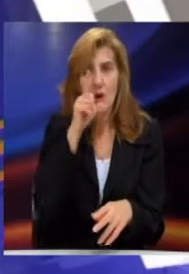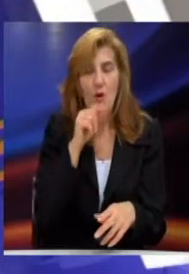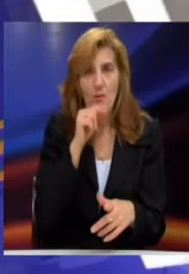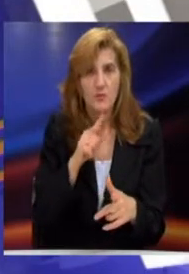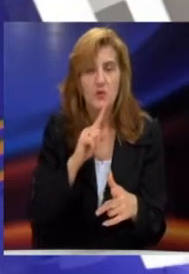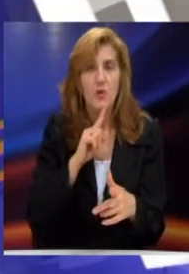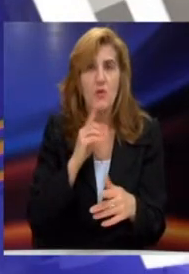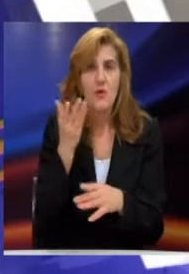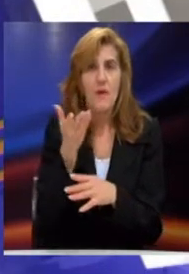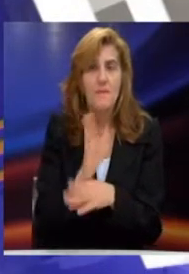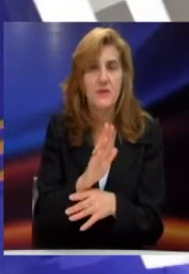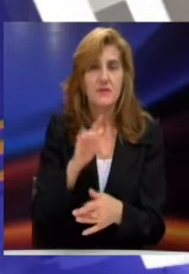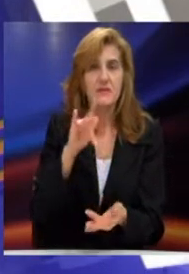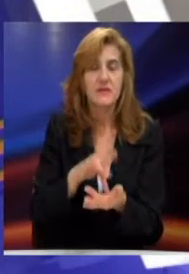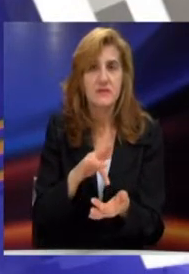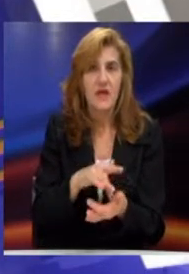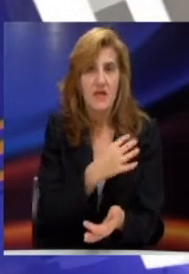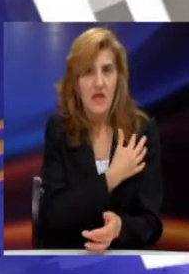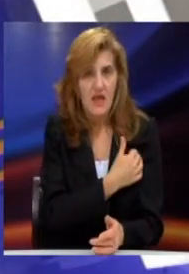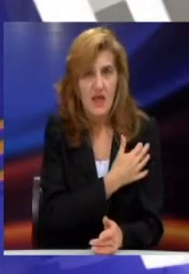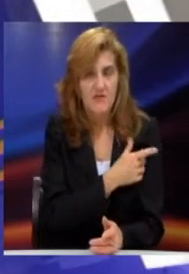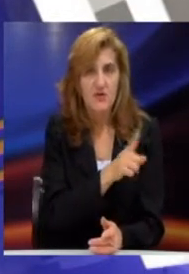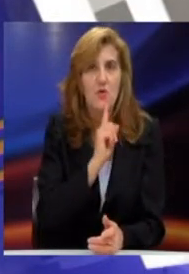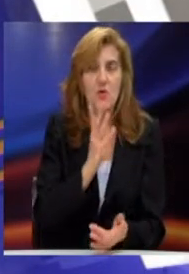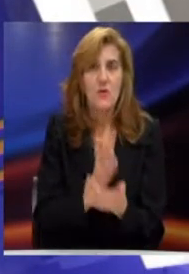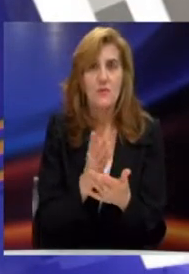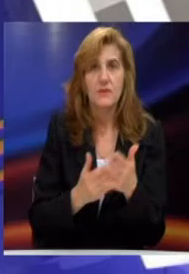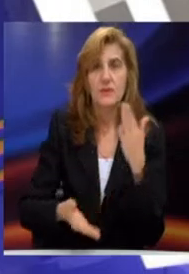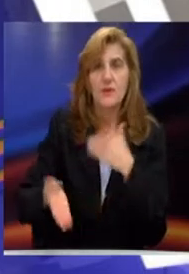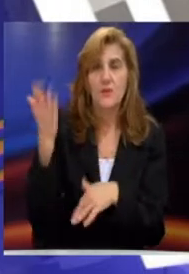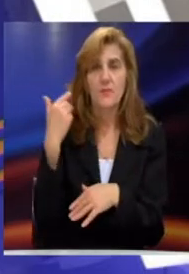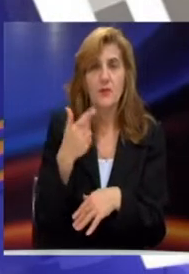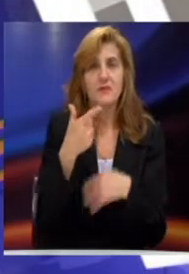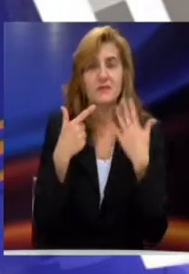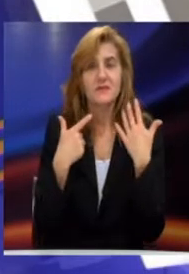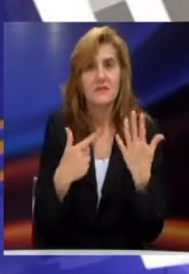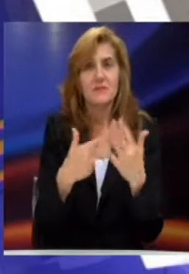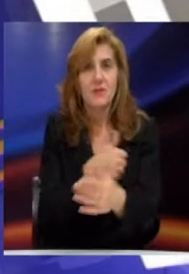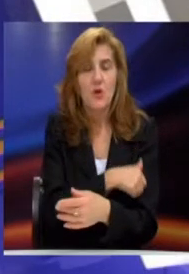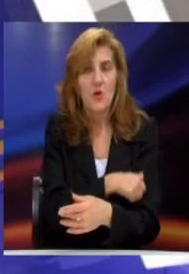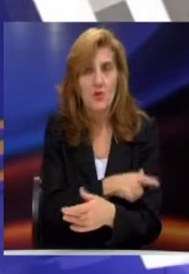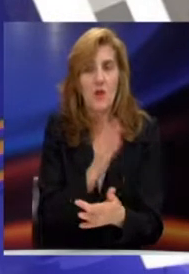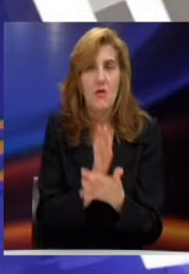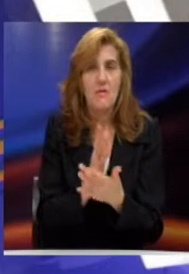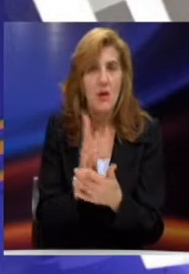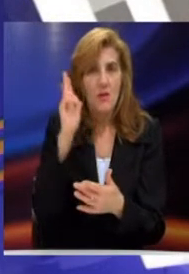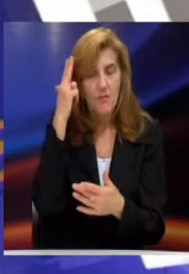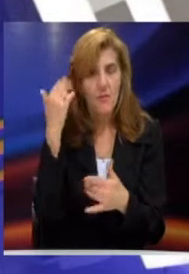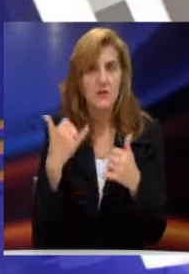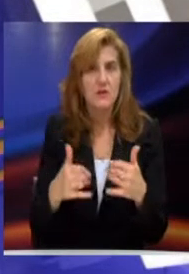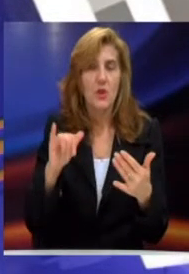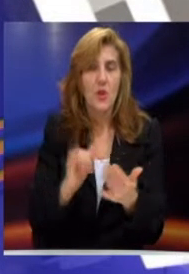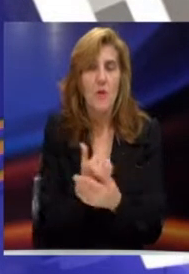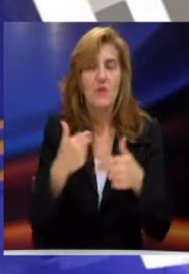opština Hlebine, koja predstavlja središte hrvatske naive, koja je 70. godina prošlog veka bila svetski brend koji u ovoj županiji